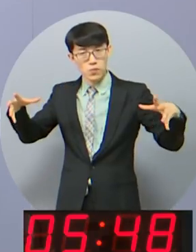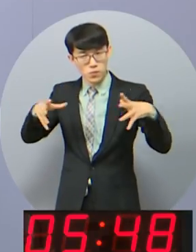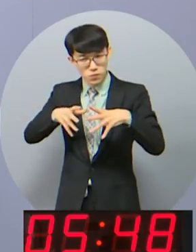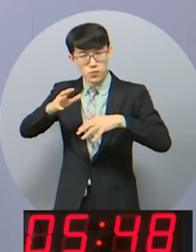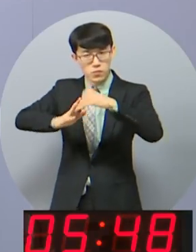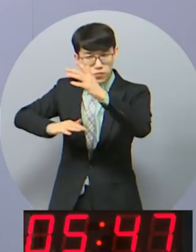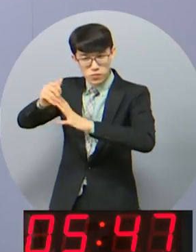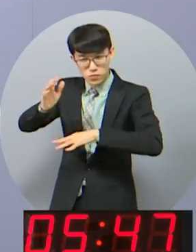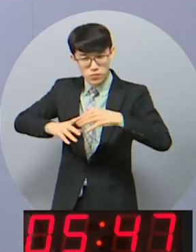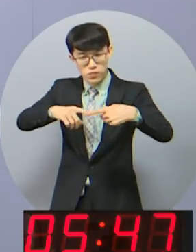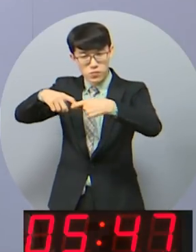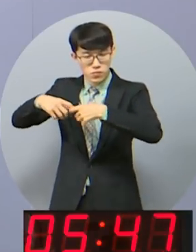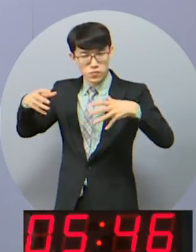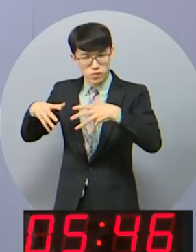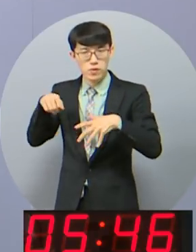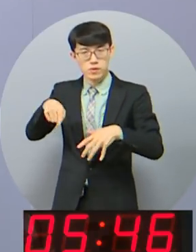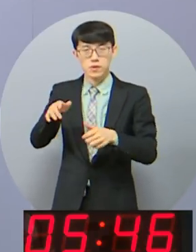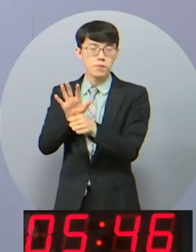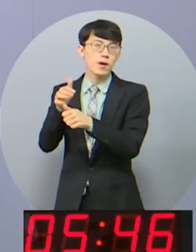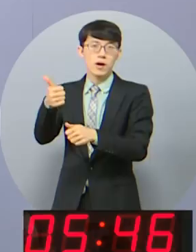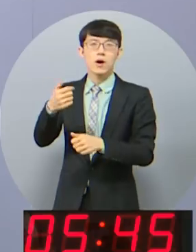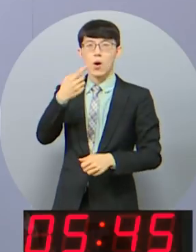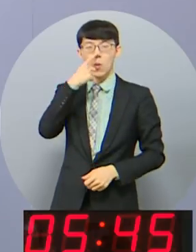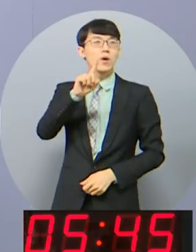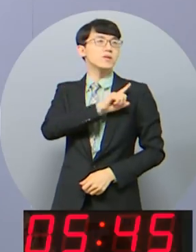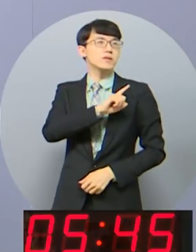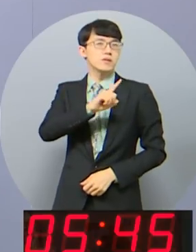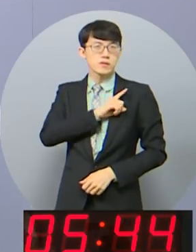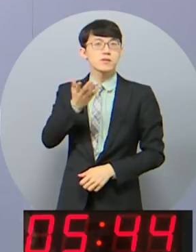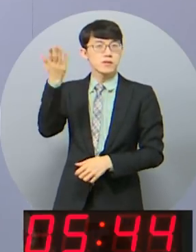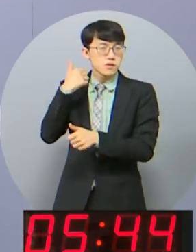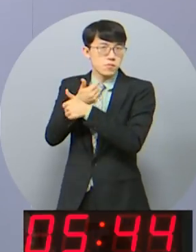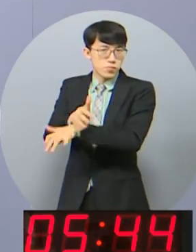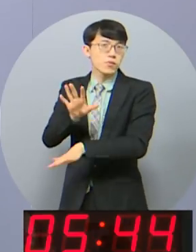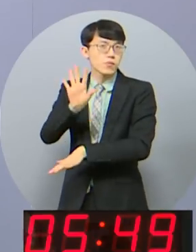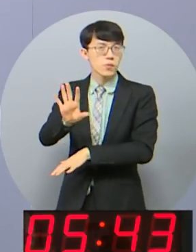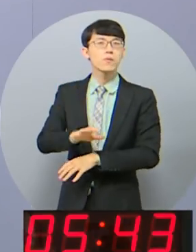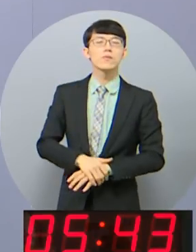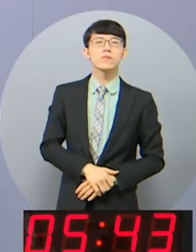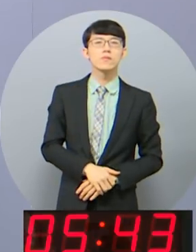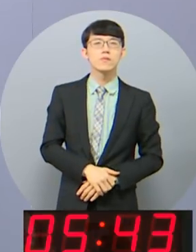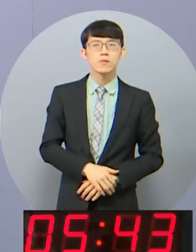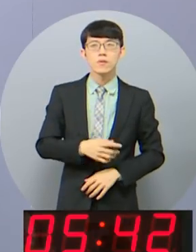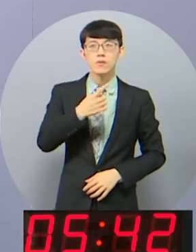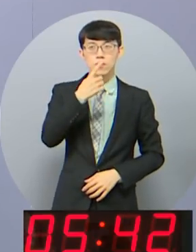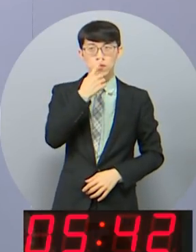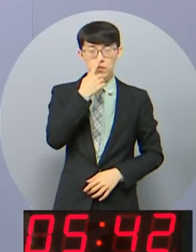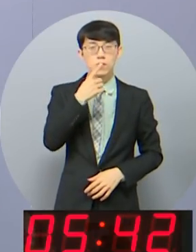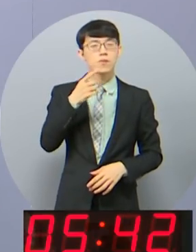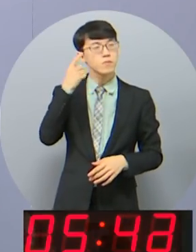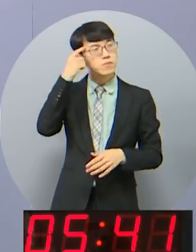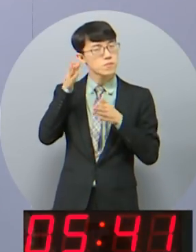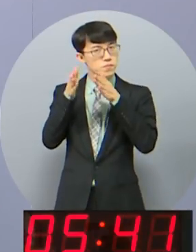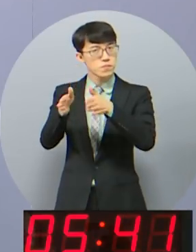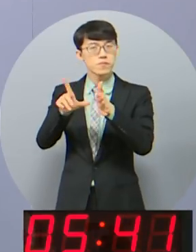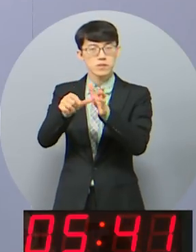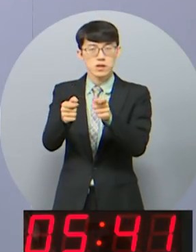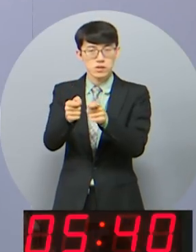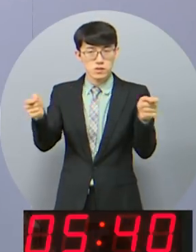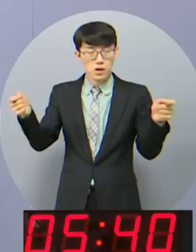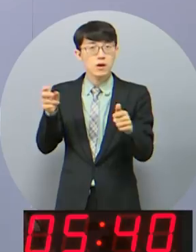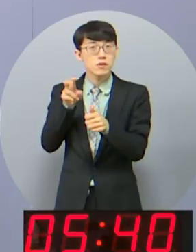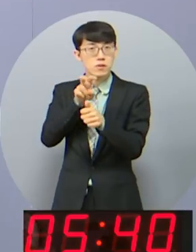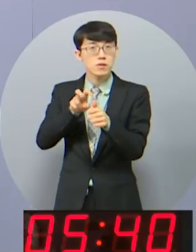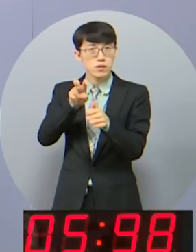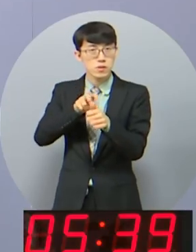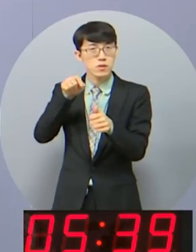常强大，我是亲身经历，经验分享。因此我在长期照顾方面的目标，